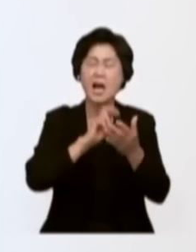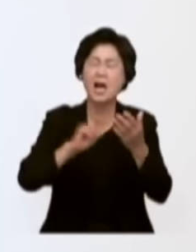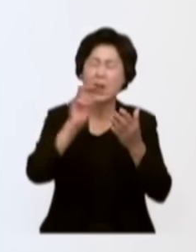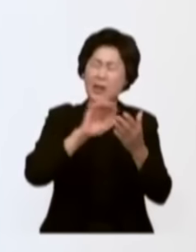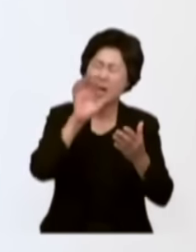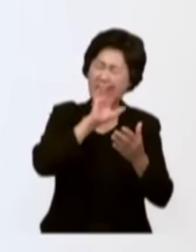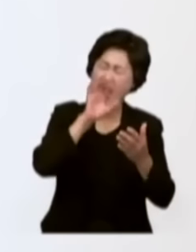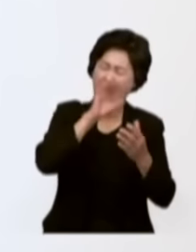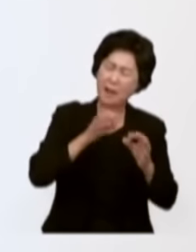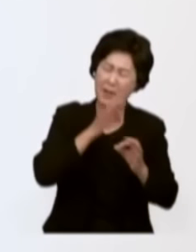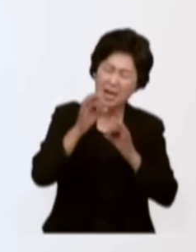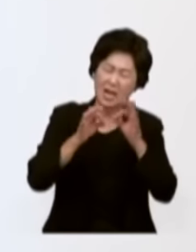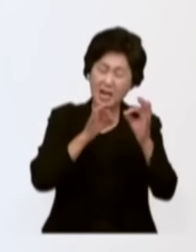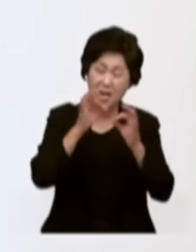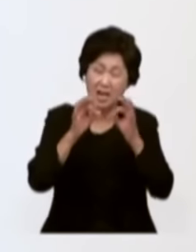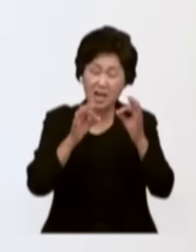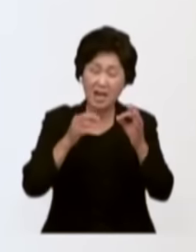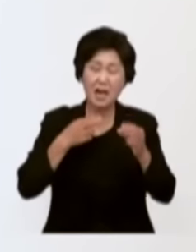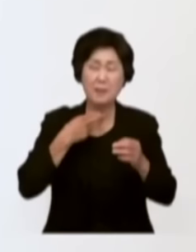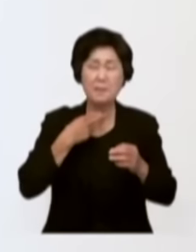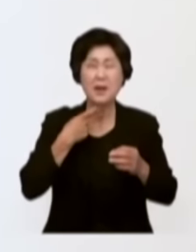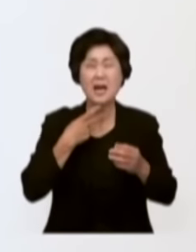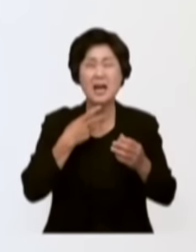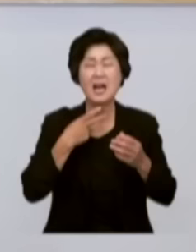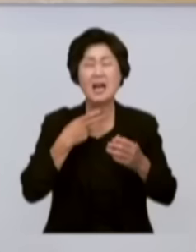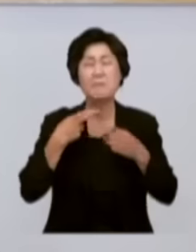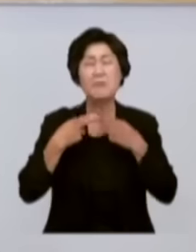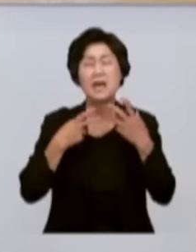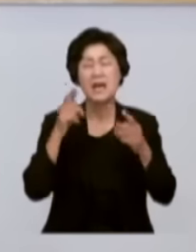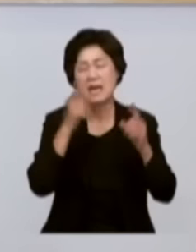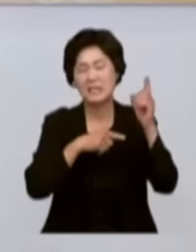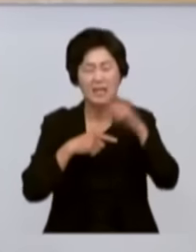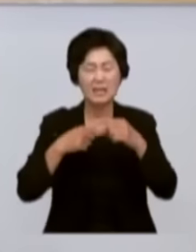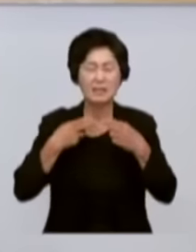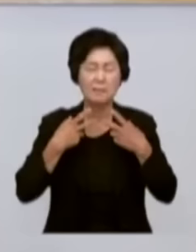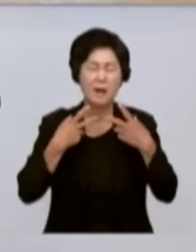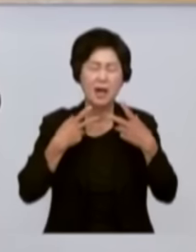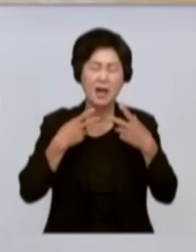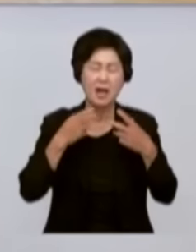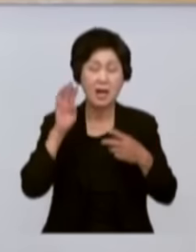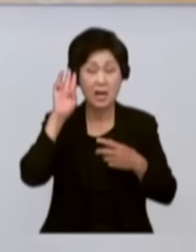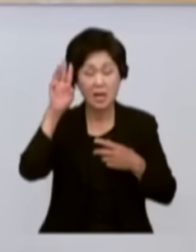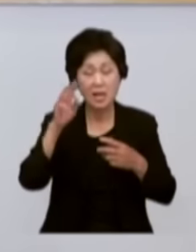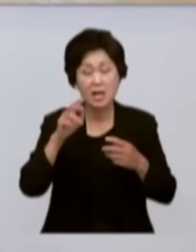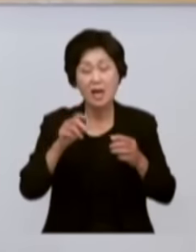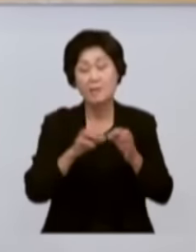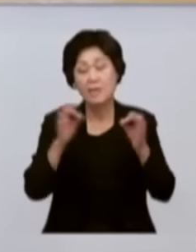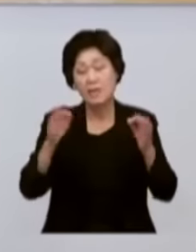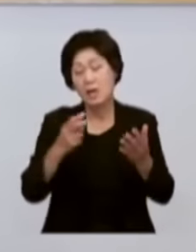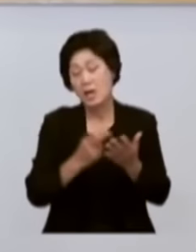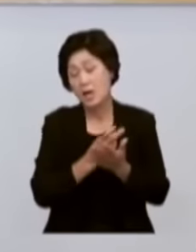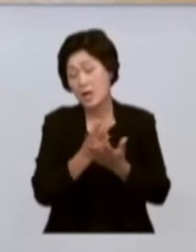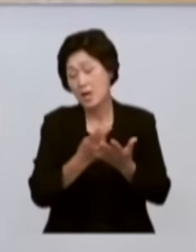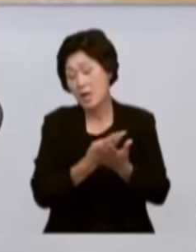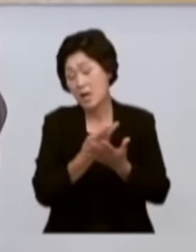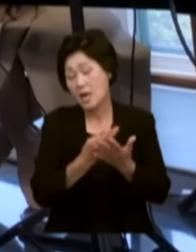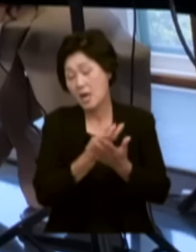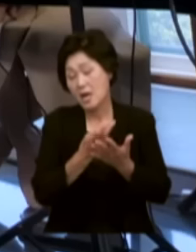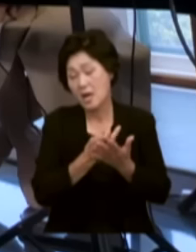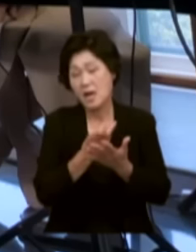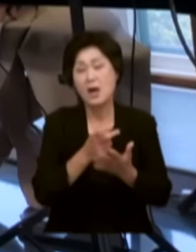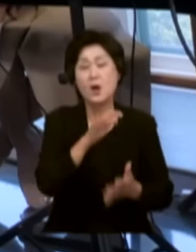이게 결절이지 뭐 결절. 결전 3일 동안을 거의 사경을 헤맸었어요. 어머. 그러면 염증이 심해서. 예. 아니